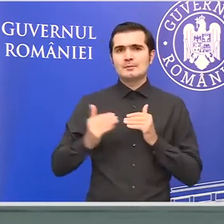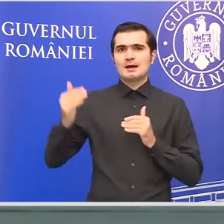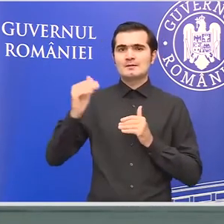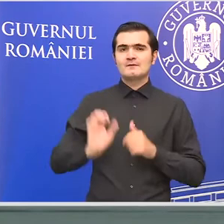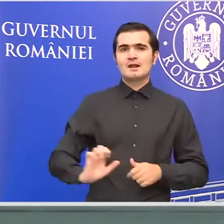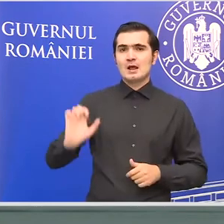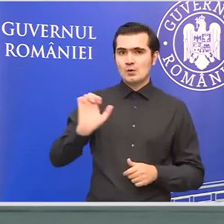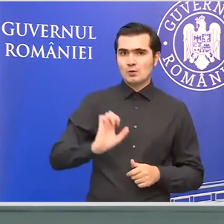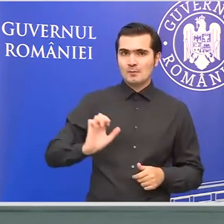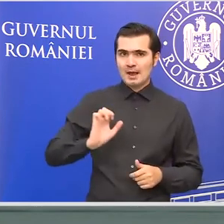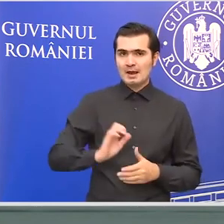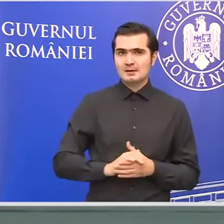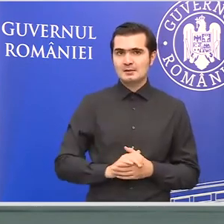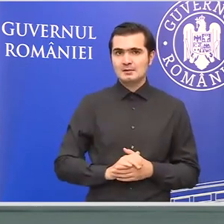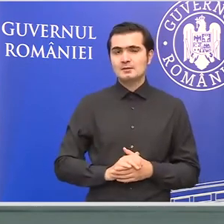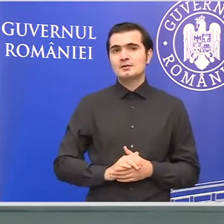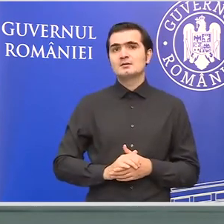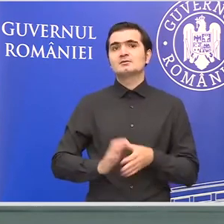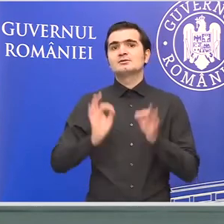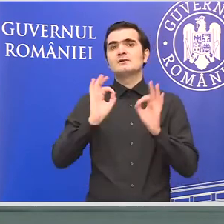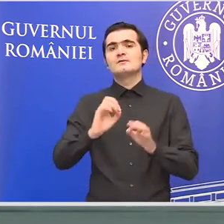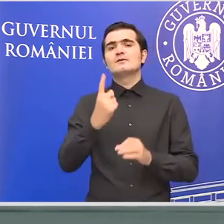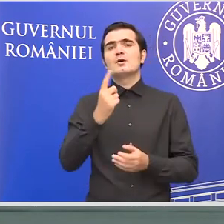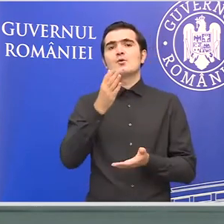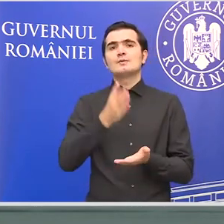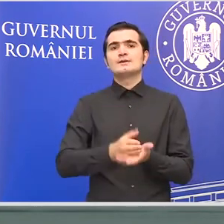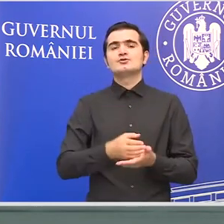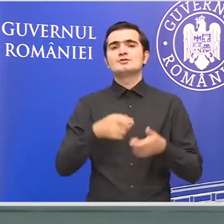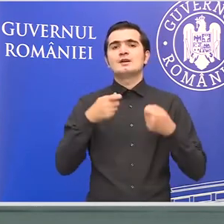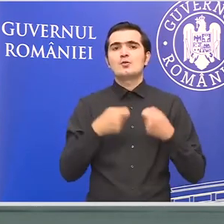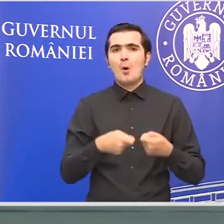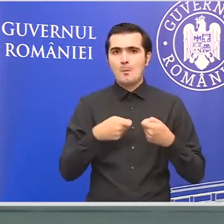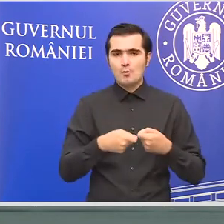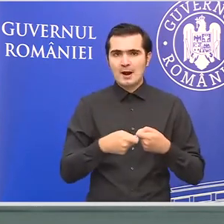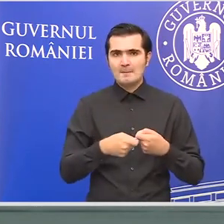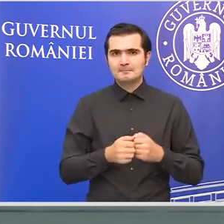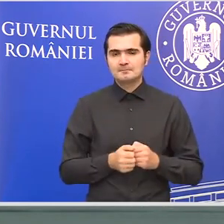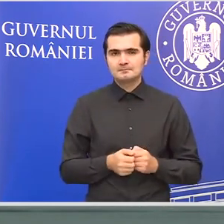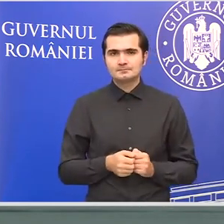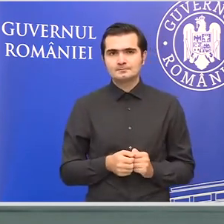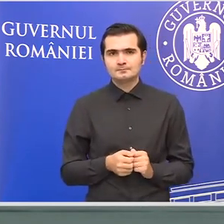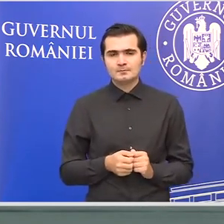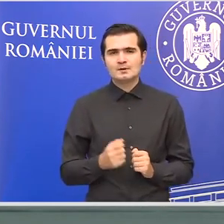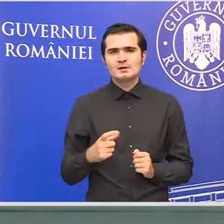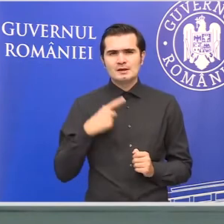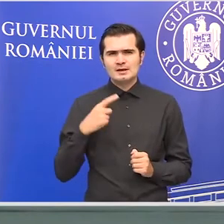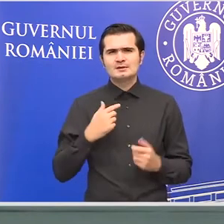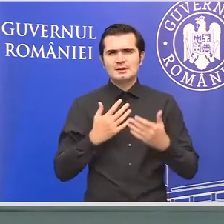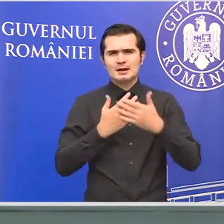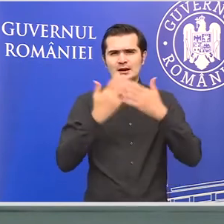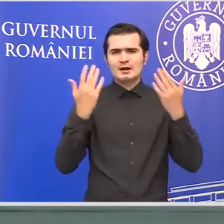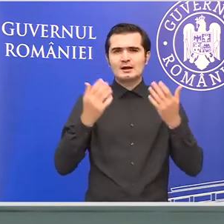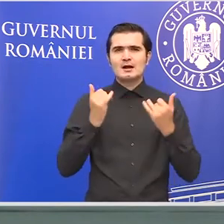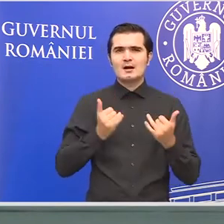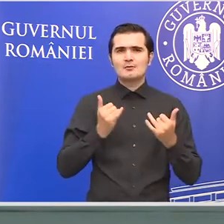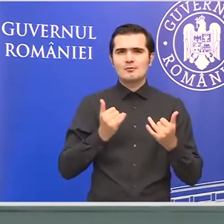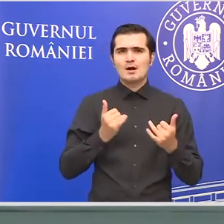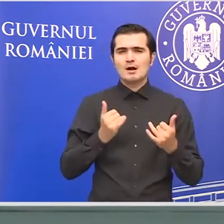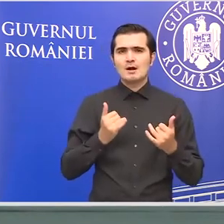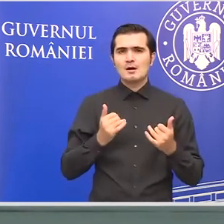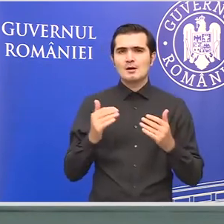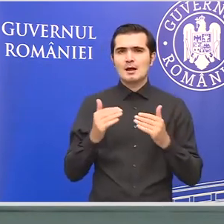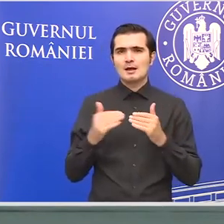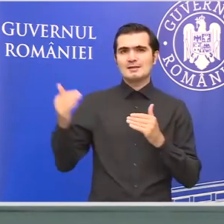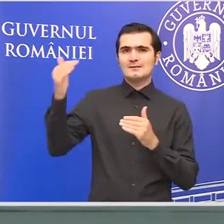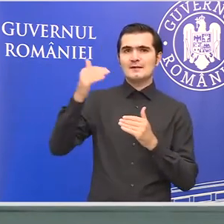să fie o decizie comună. Este evident faptul că se cristalizează la